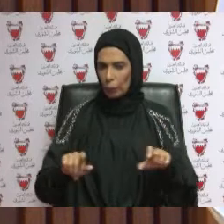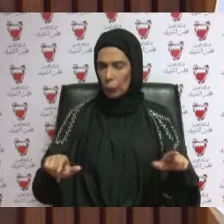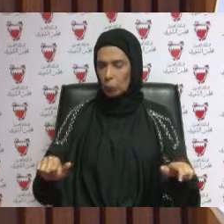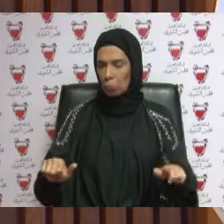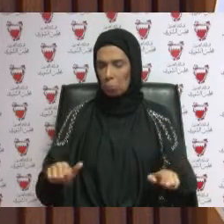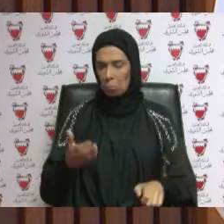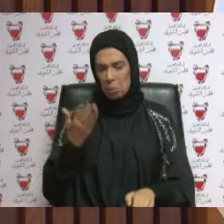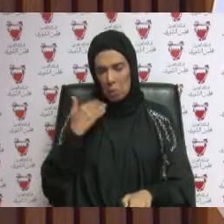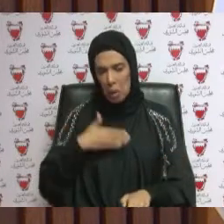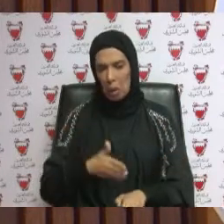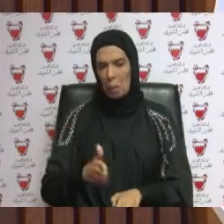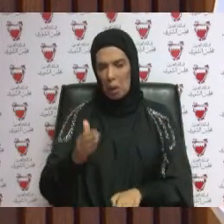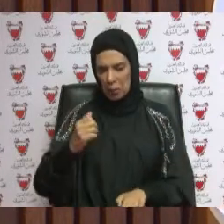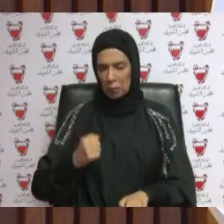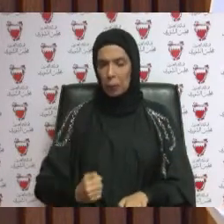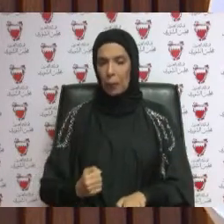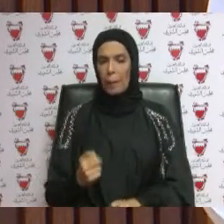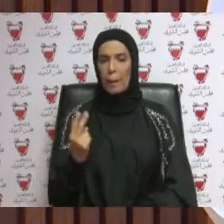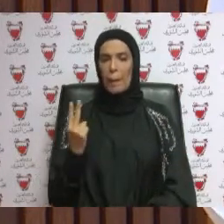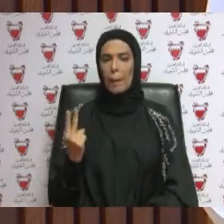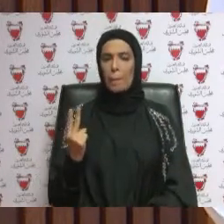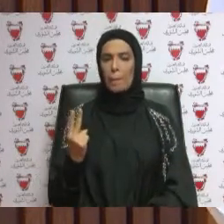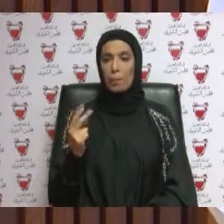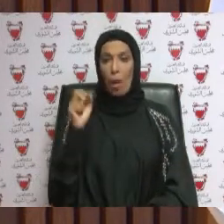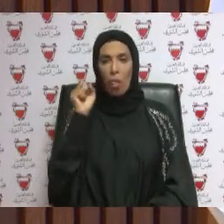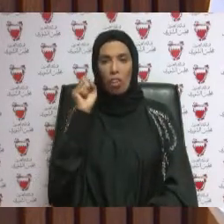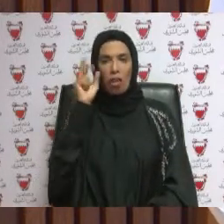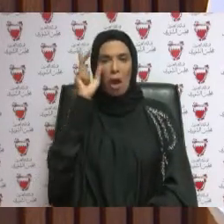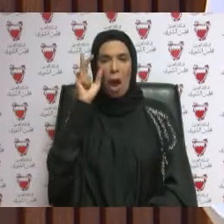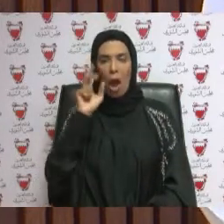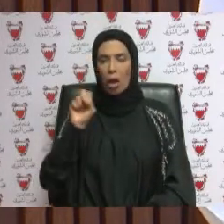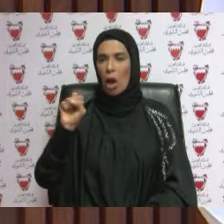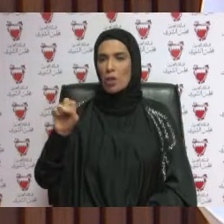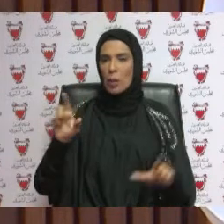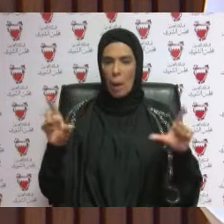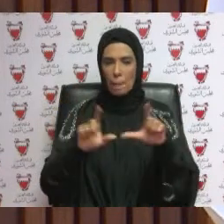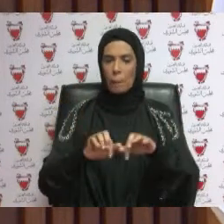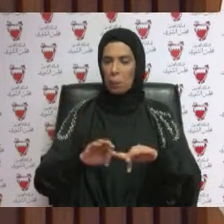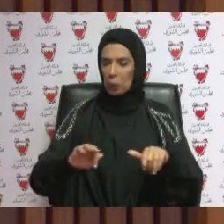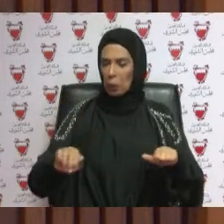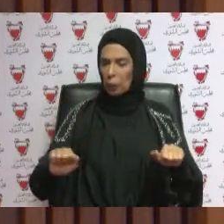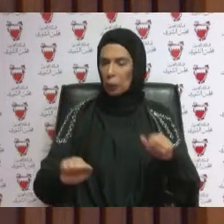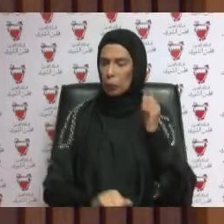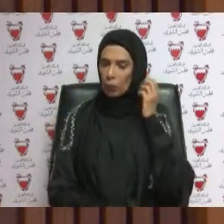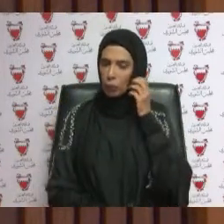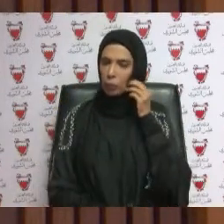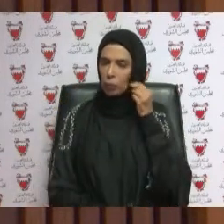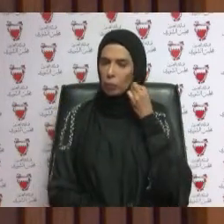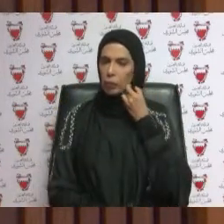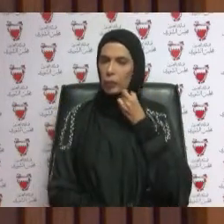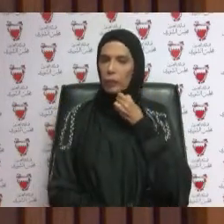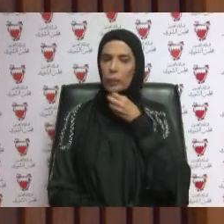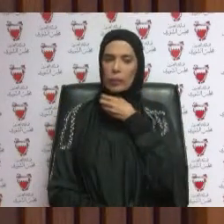طويلة. ثانيا، الذكاء الصناعي، كذلك البحرين خطت خطوات كبيرة في هذا